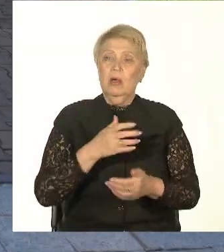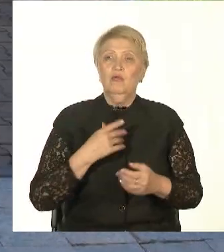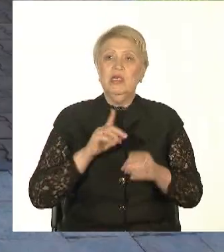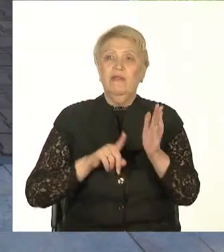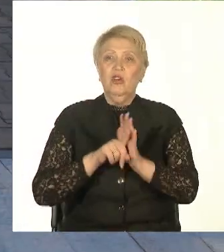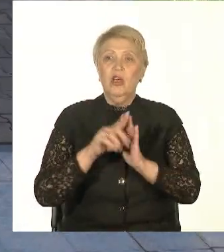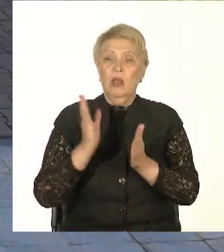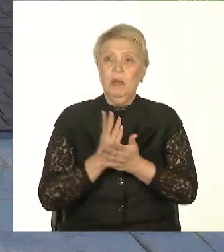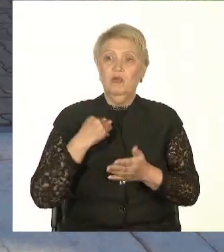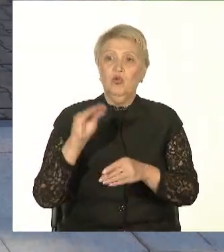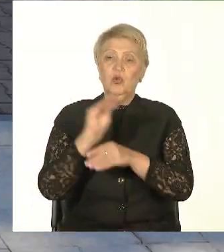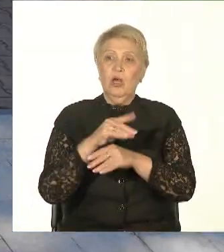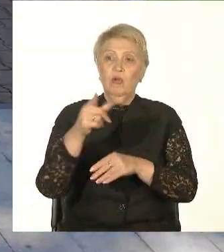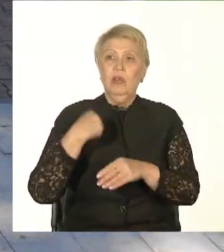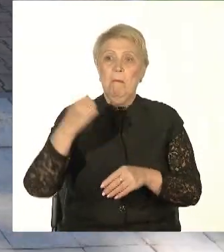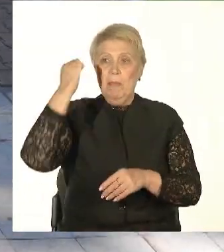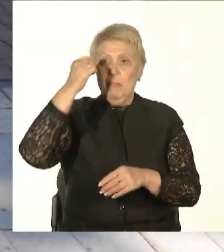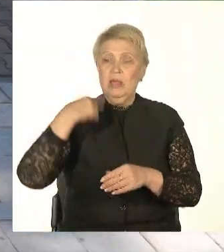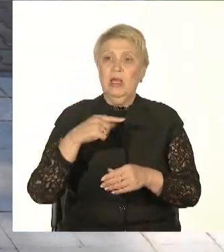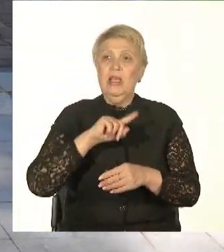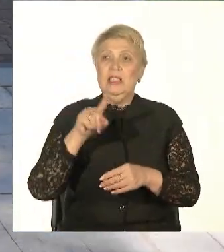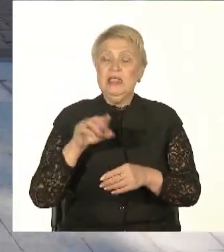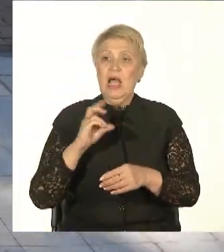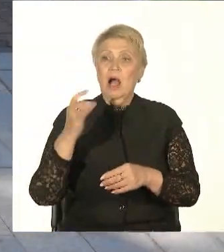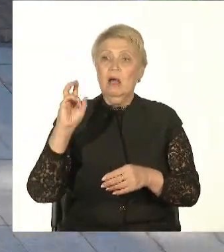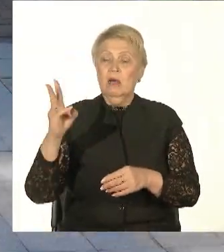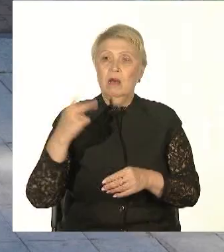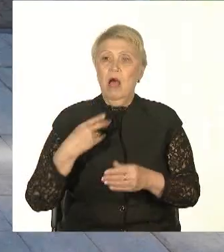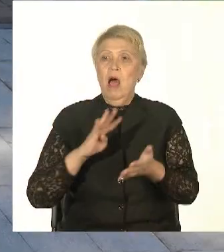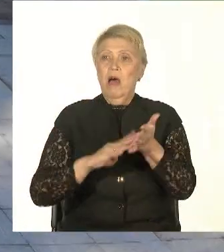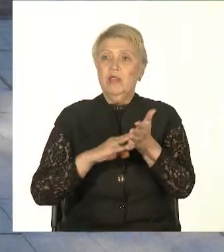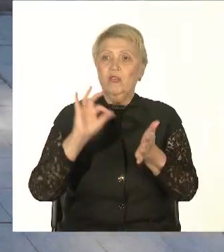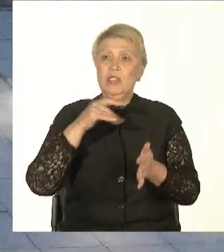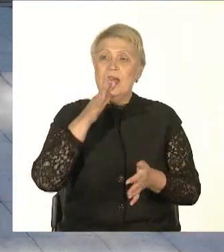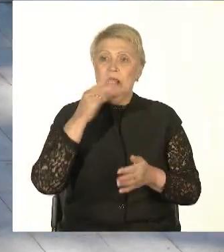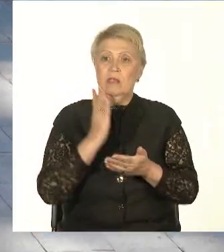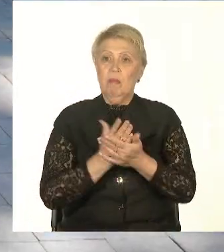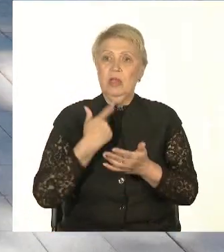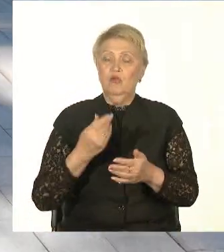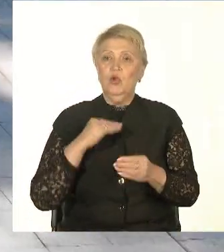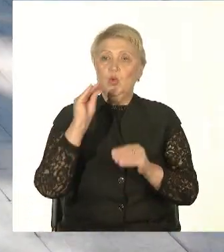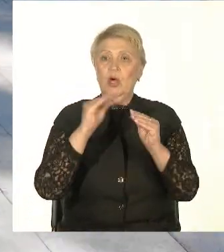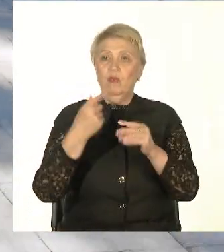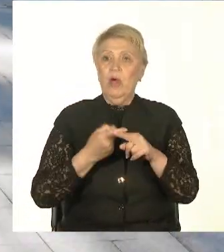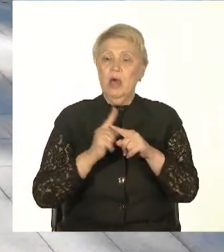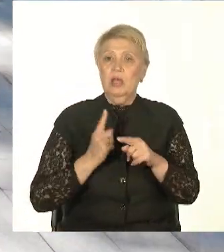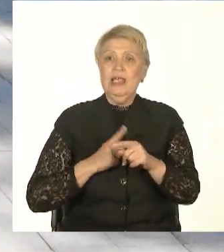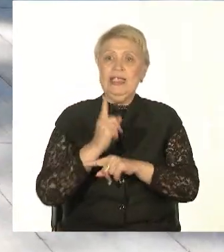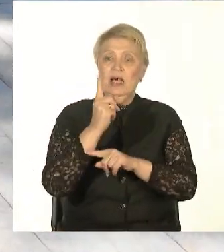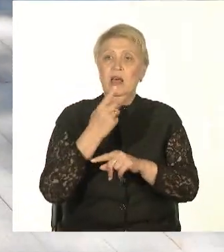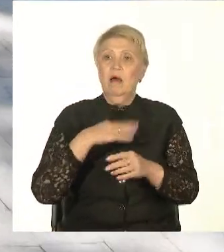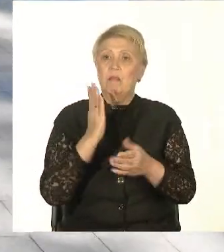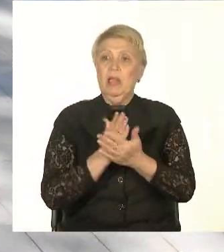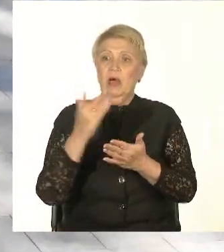его нет, перенесли к погрануправлению. А к 90-летию погранвойск была установлена вот эта стела. Вокруг нее ритуальная площадка,